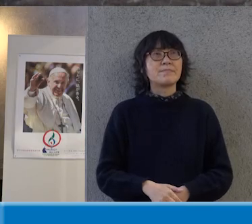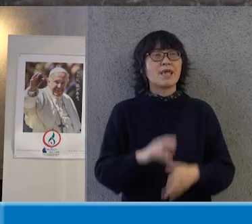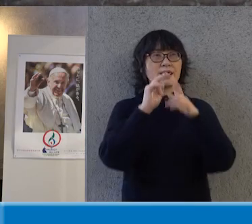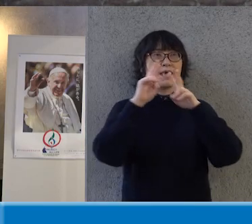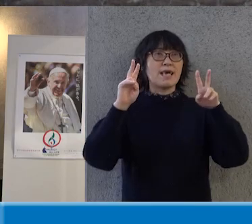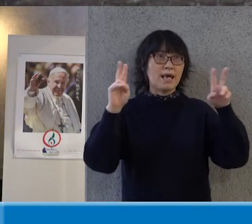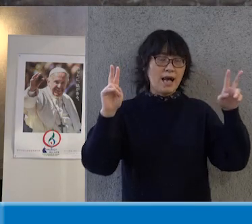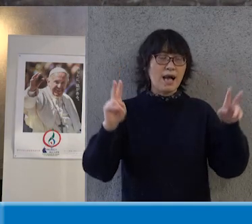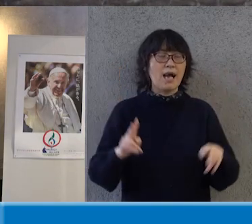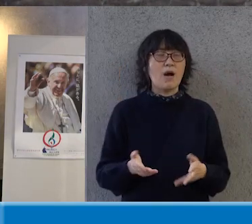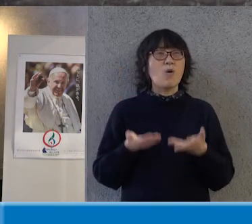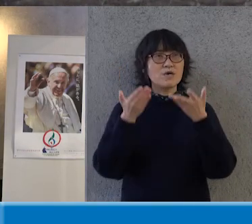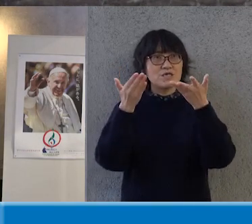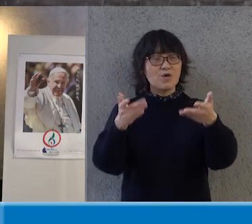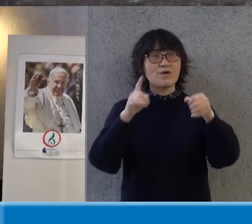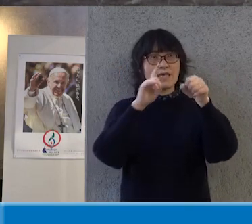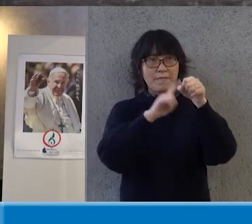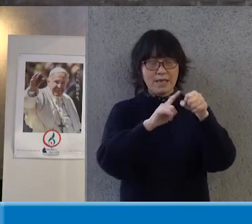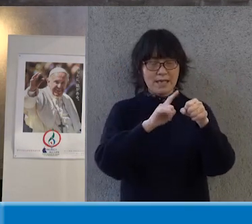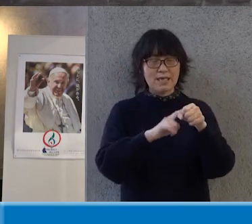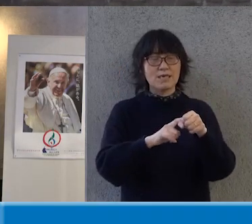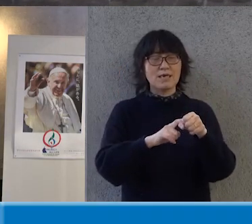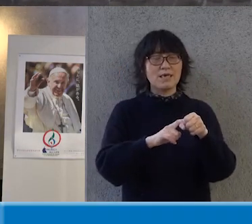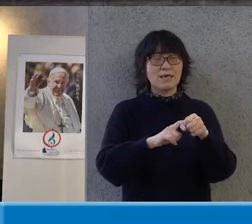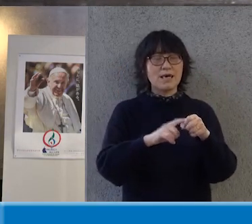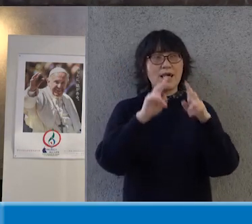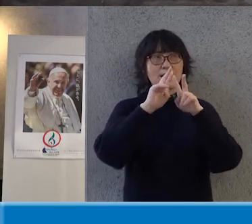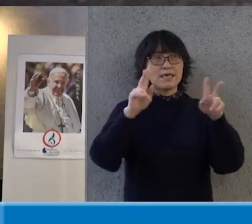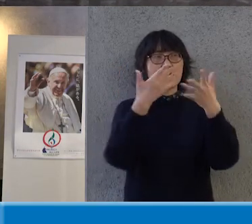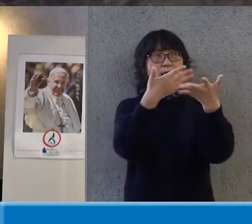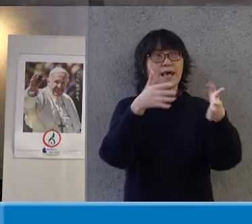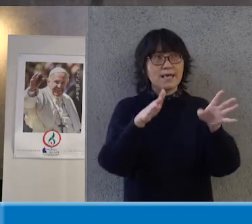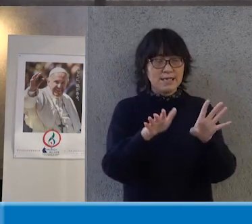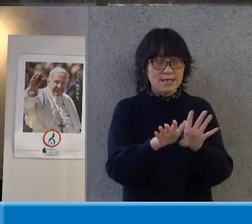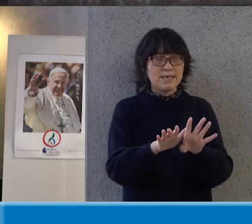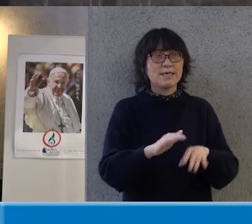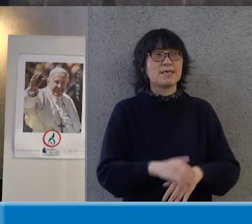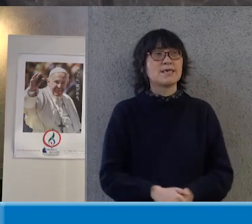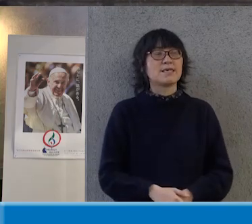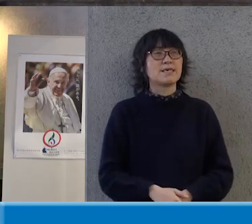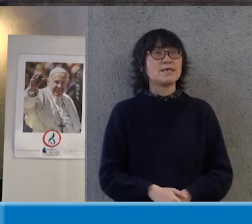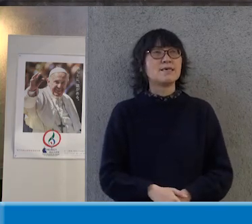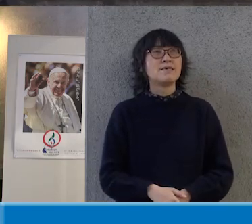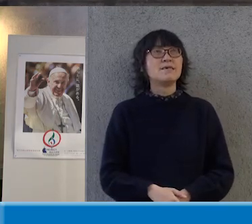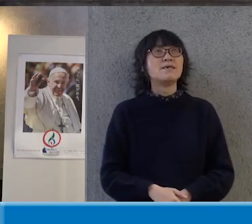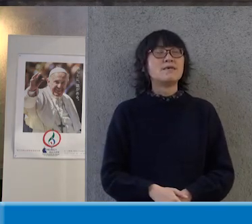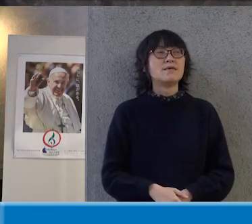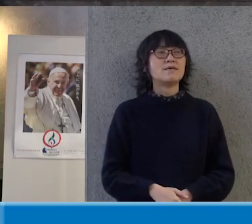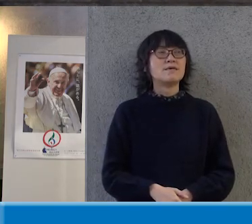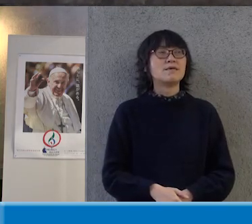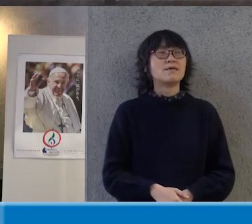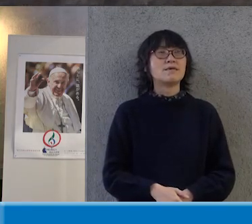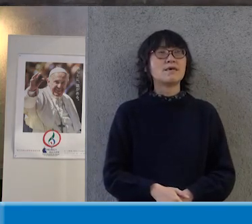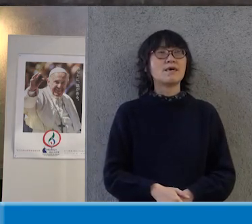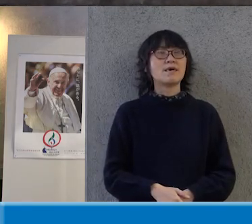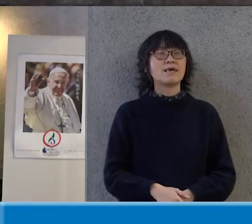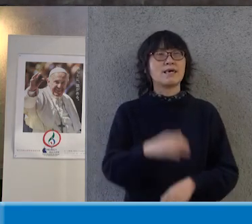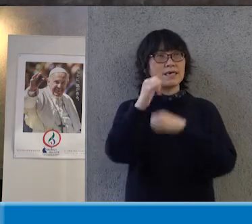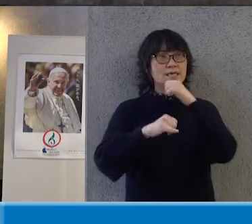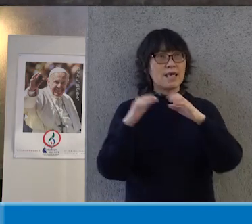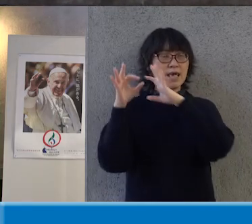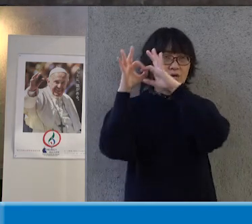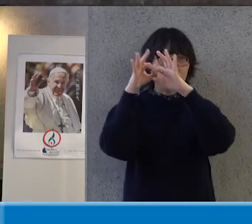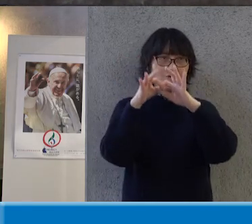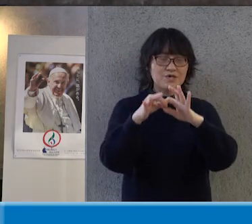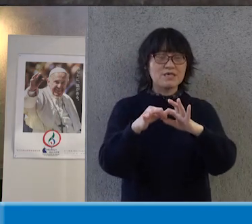の奉仕のために集まってくださった聖火隊の皆さん、また映像を通して心